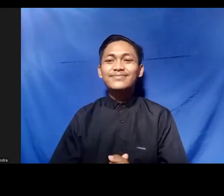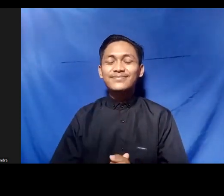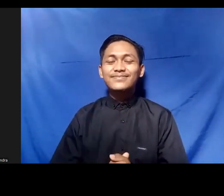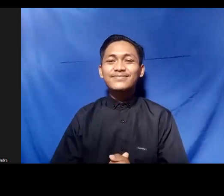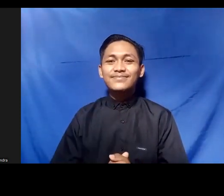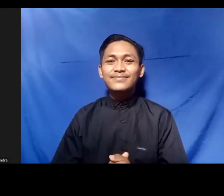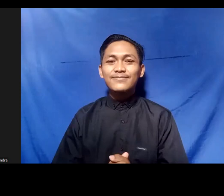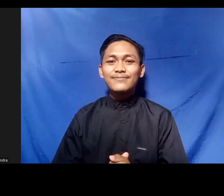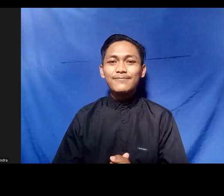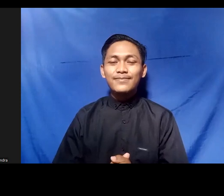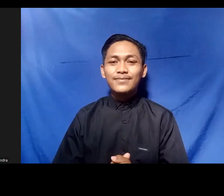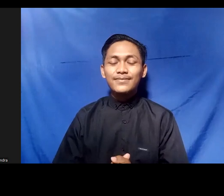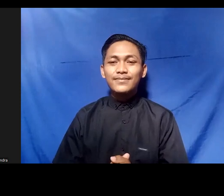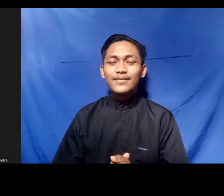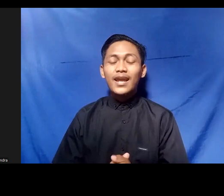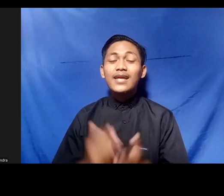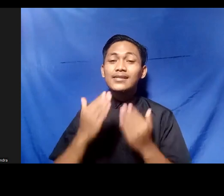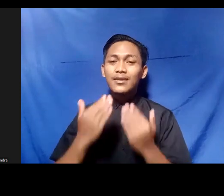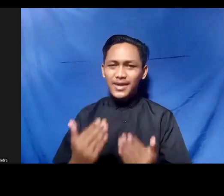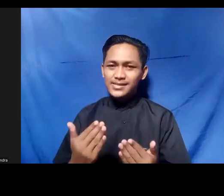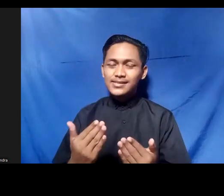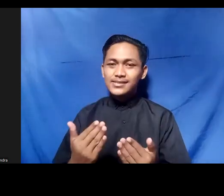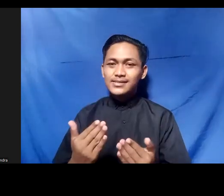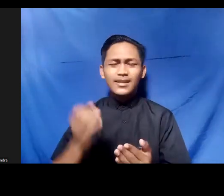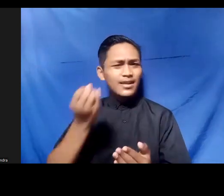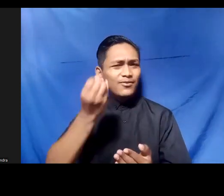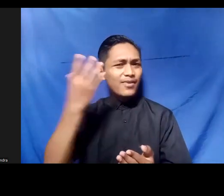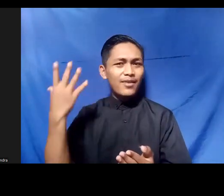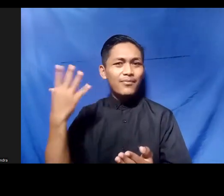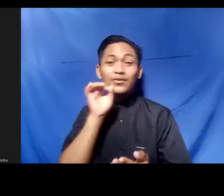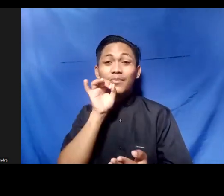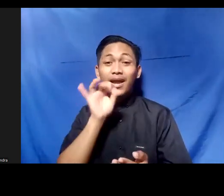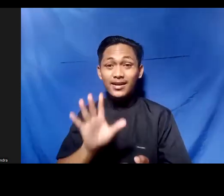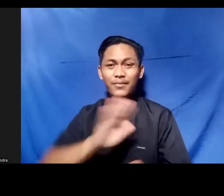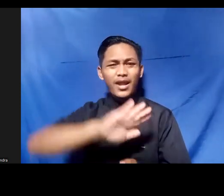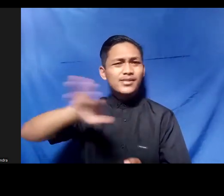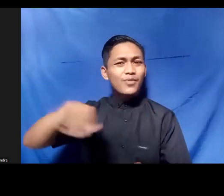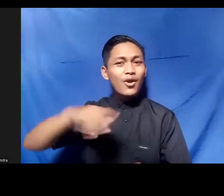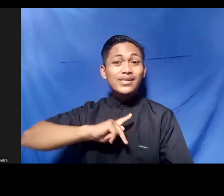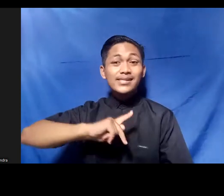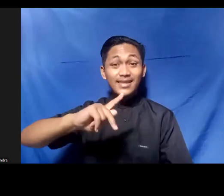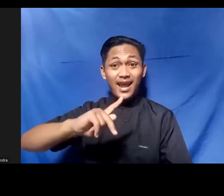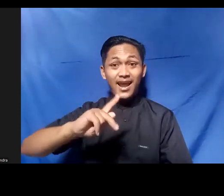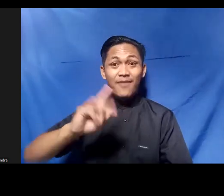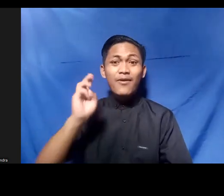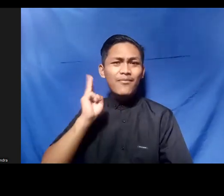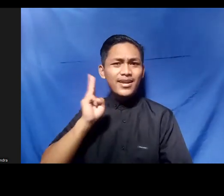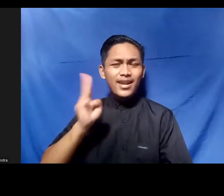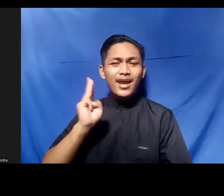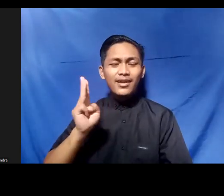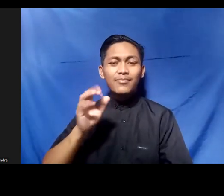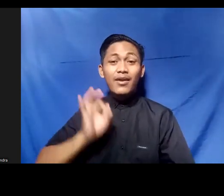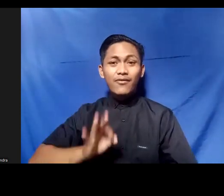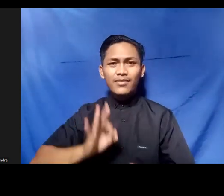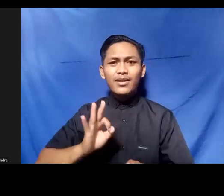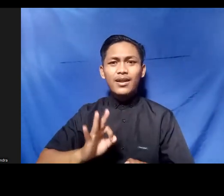pada pagi hari ini Terima kasih tak lupa kami ucapkan kepada seluruh peserta webinar pemanfaatan manajemen reference